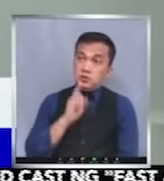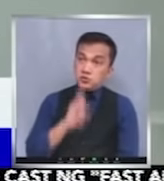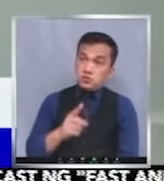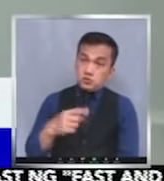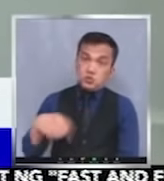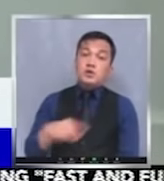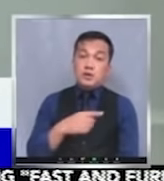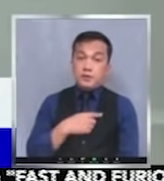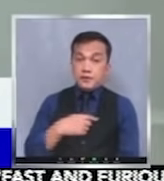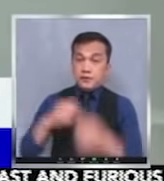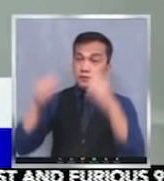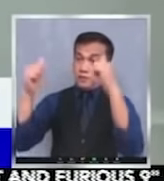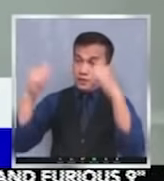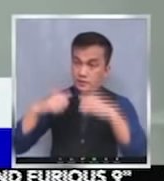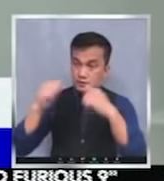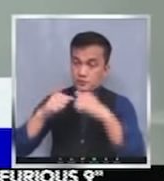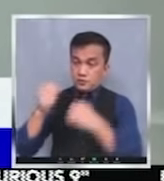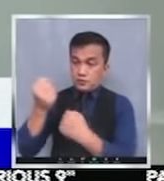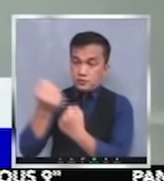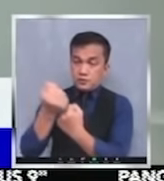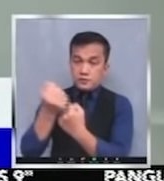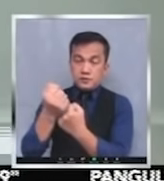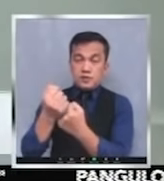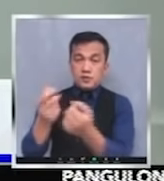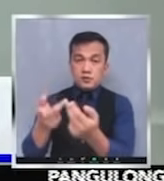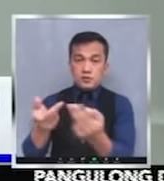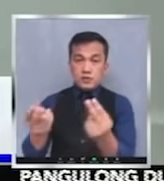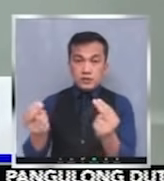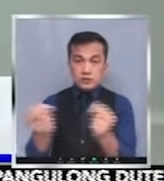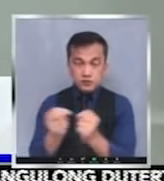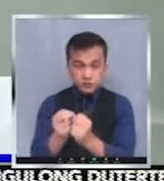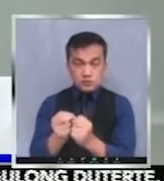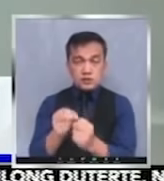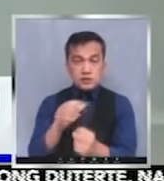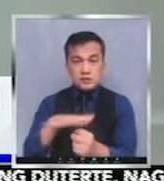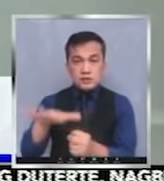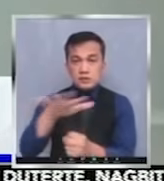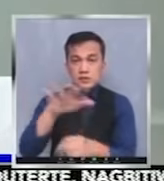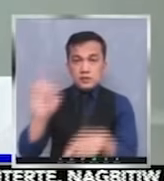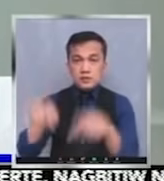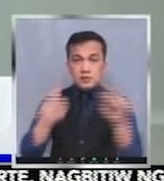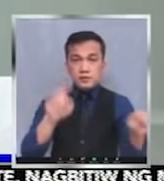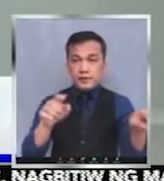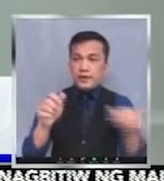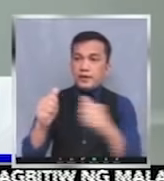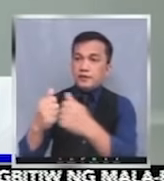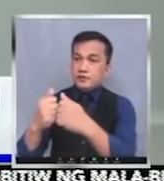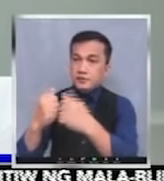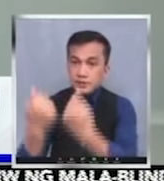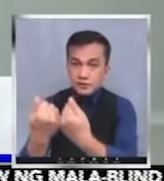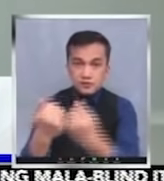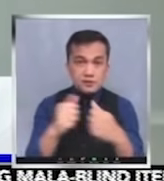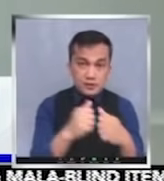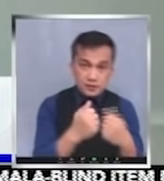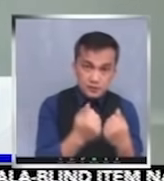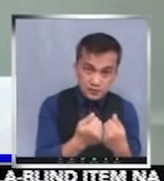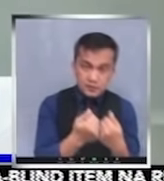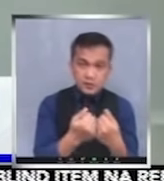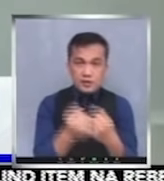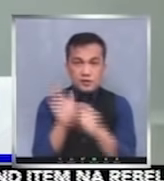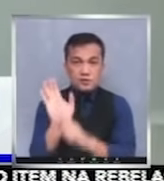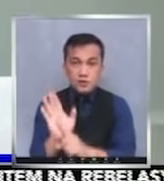at sumusuporta sa posisyon ng mga iba't ibang associations, no, na nagpakita ng